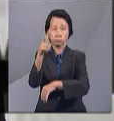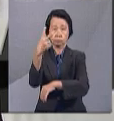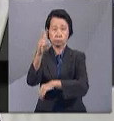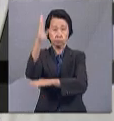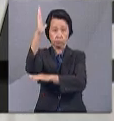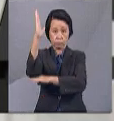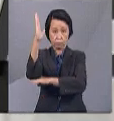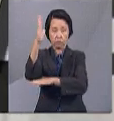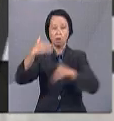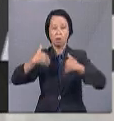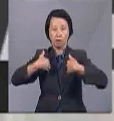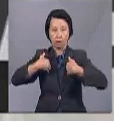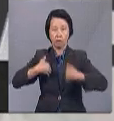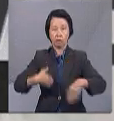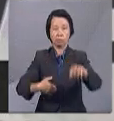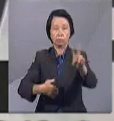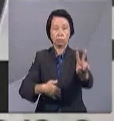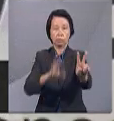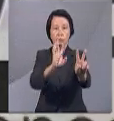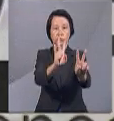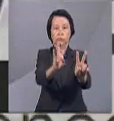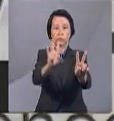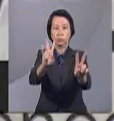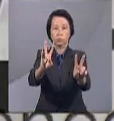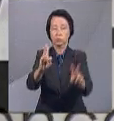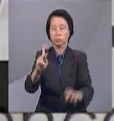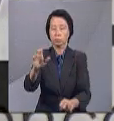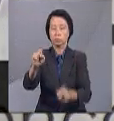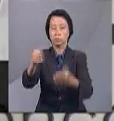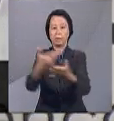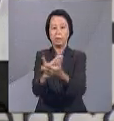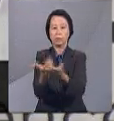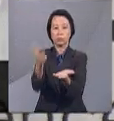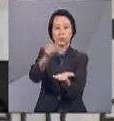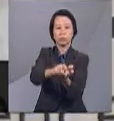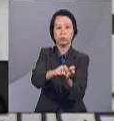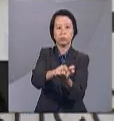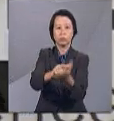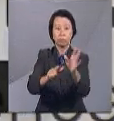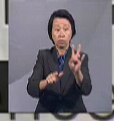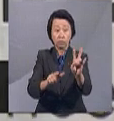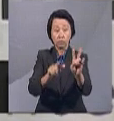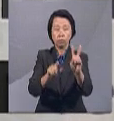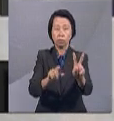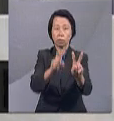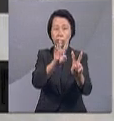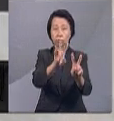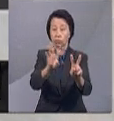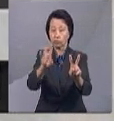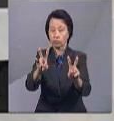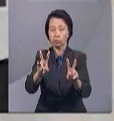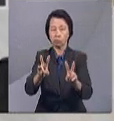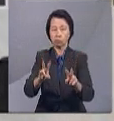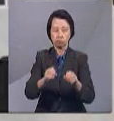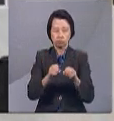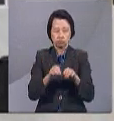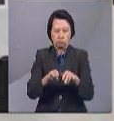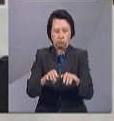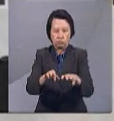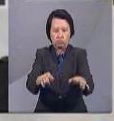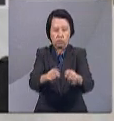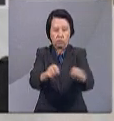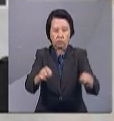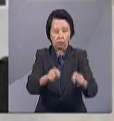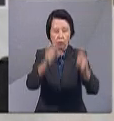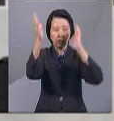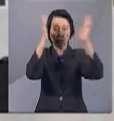terdapat 277 kiss baru Yang Telah dilaporkan Keys penularan tempatan dikalangan warga negara